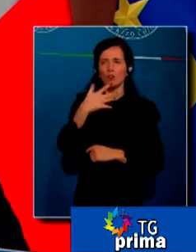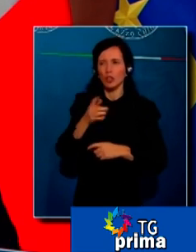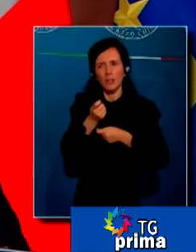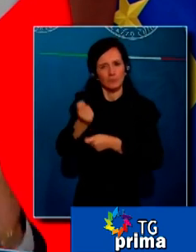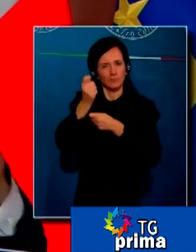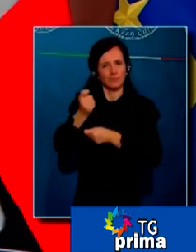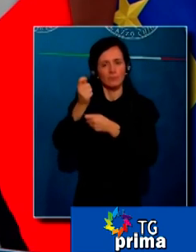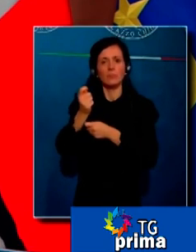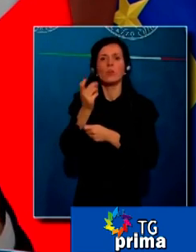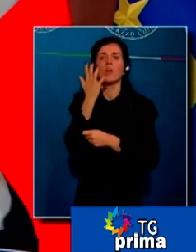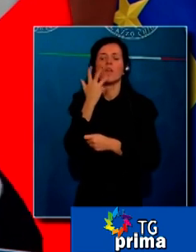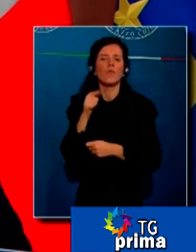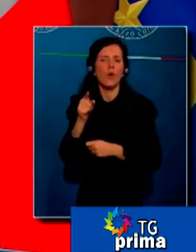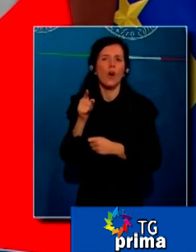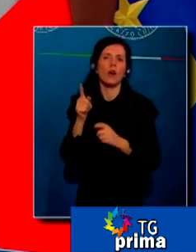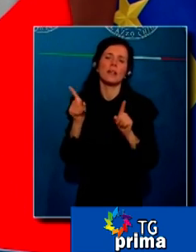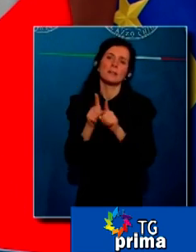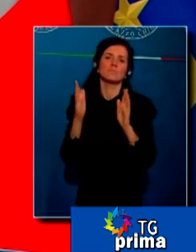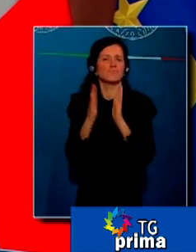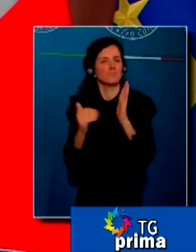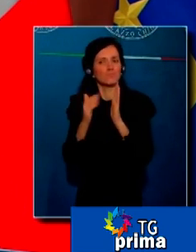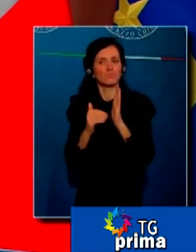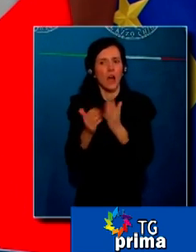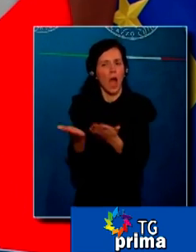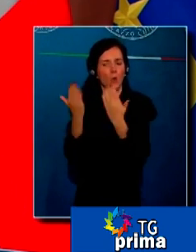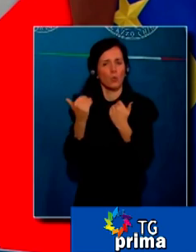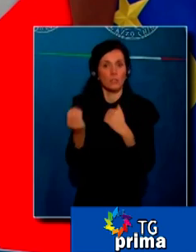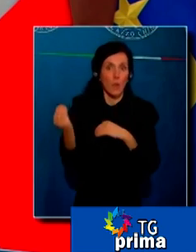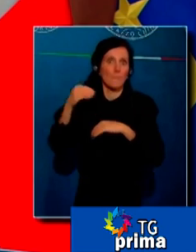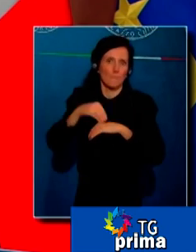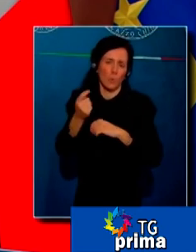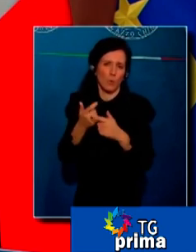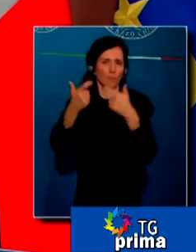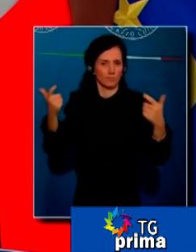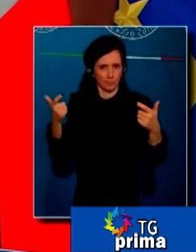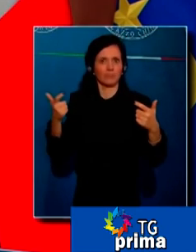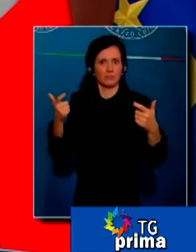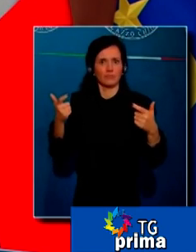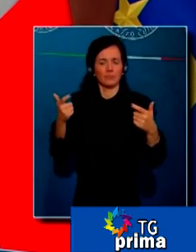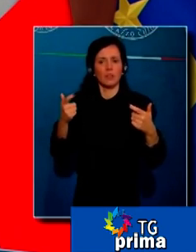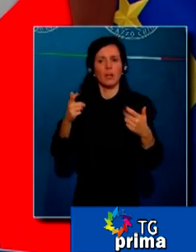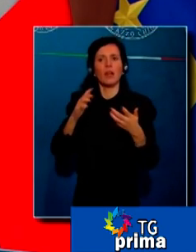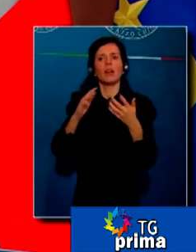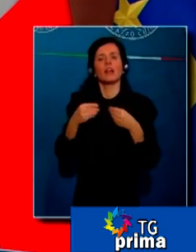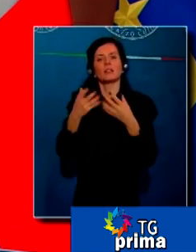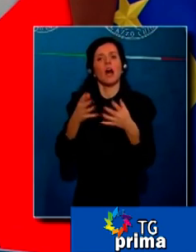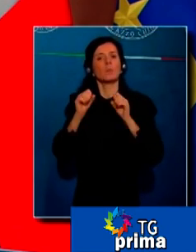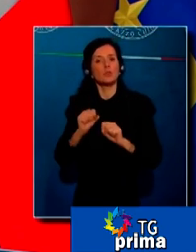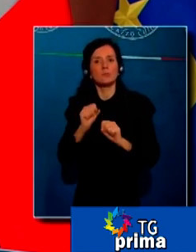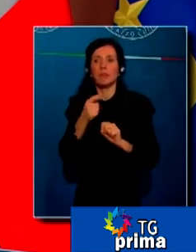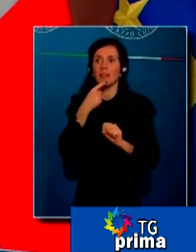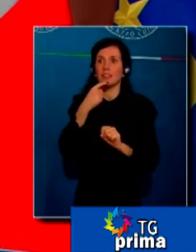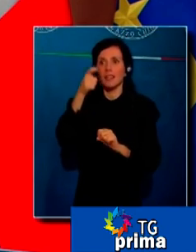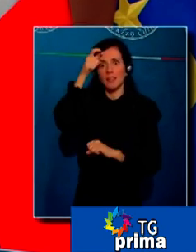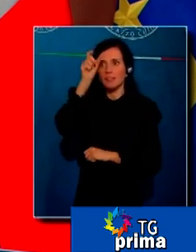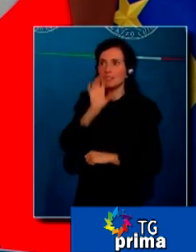è premurata di acquistarne in più per consentire anche di intervenire in alcuni paesi che non avranno